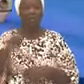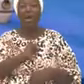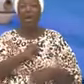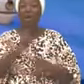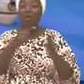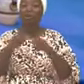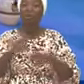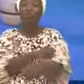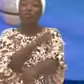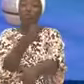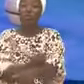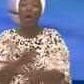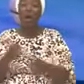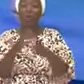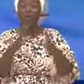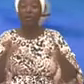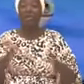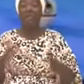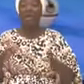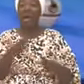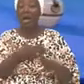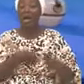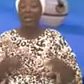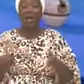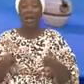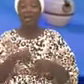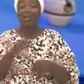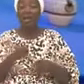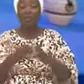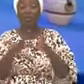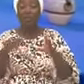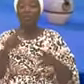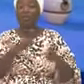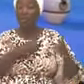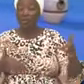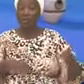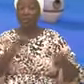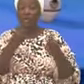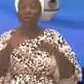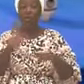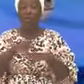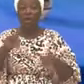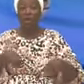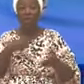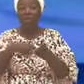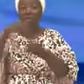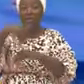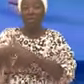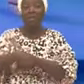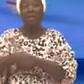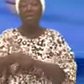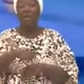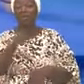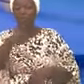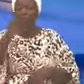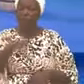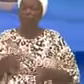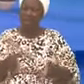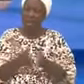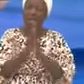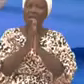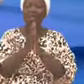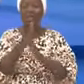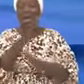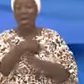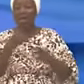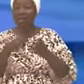de la surabondance et la banda des stayers viendra dans ta vie ce soir alors qu'ils doivent réclamer